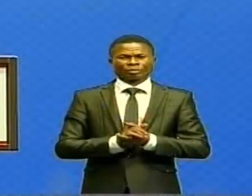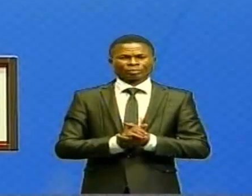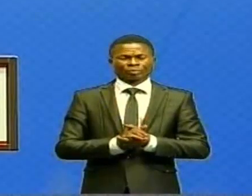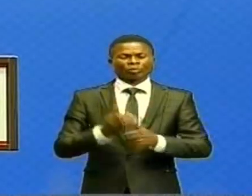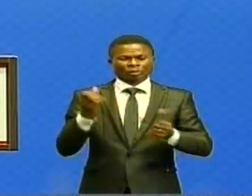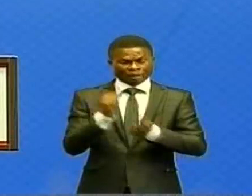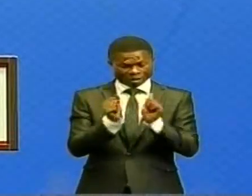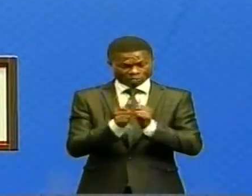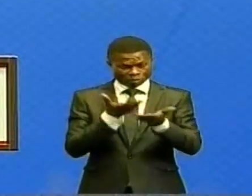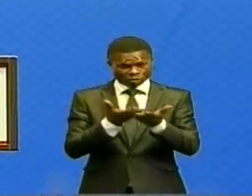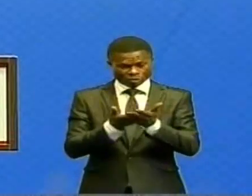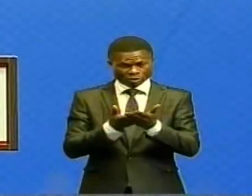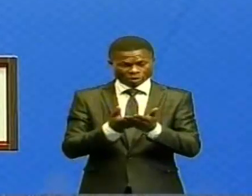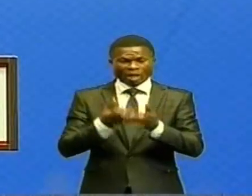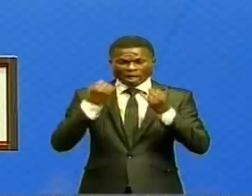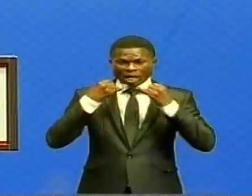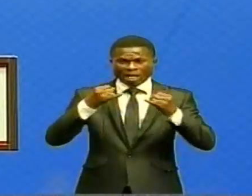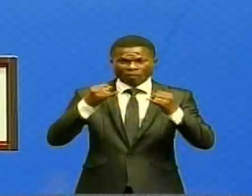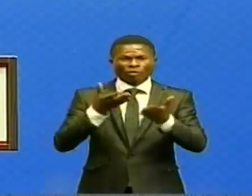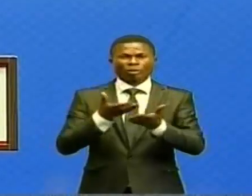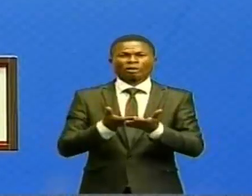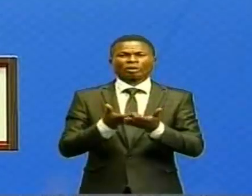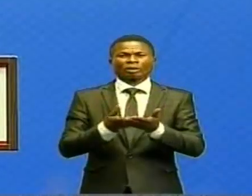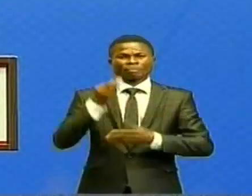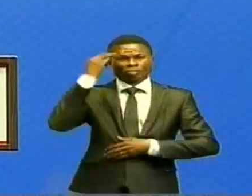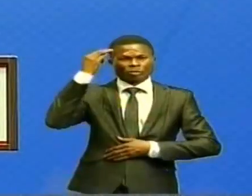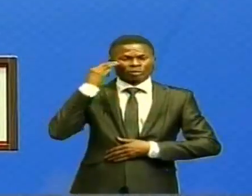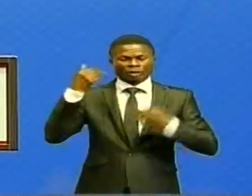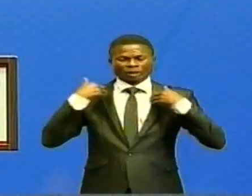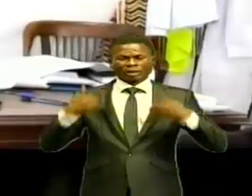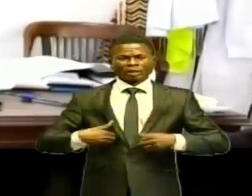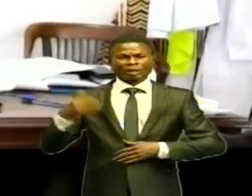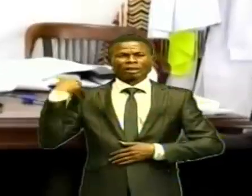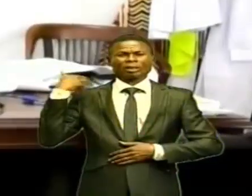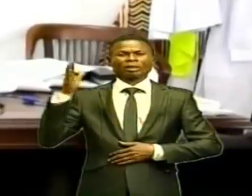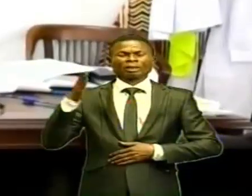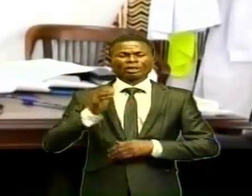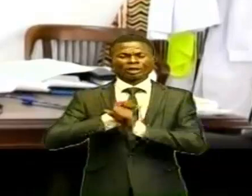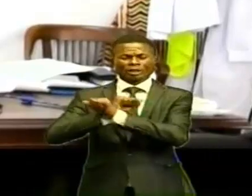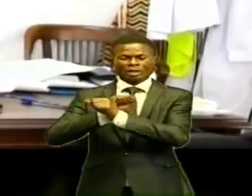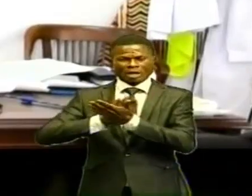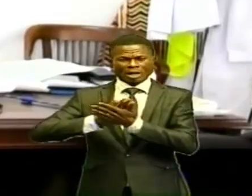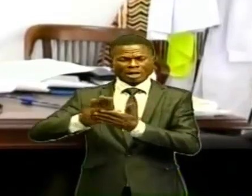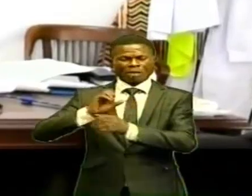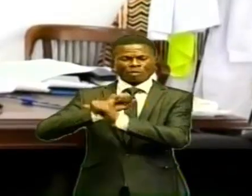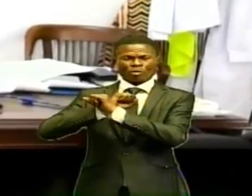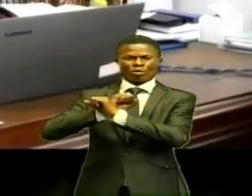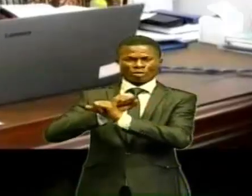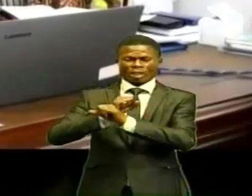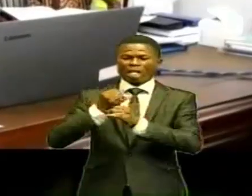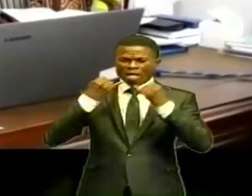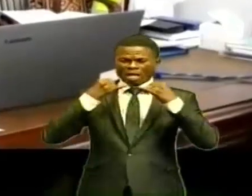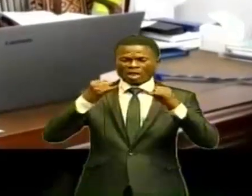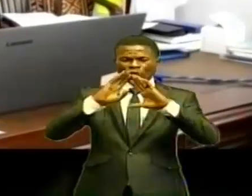Toujours sur ces chapitres de points d'information, le ministre de la Santé publique, Hygiène et Prévention, a informé